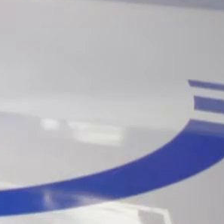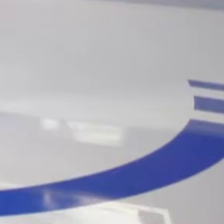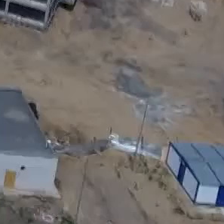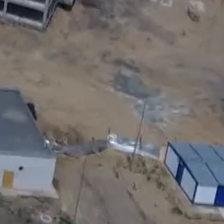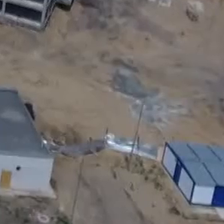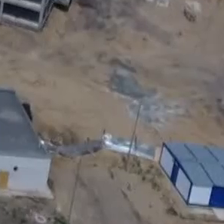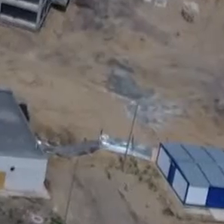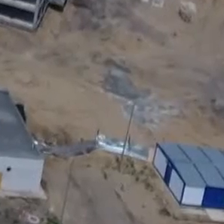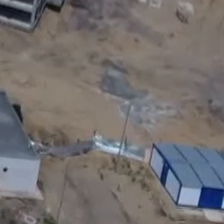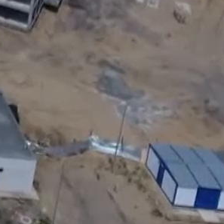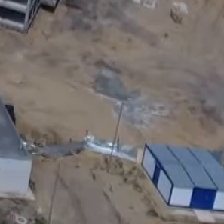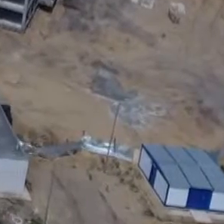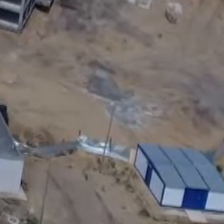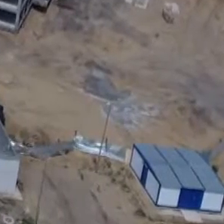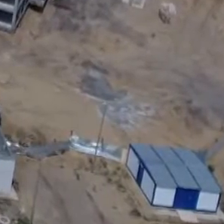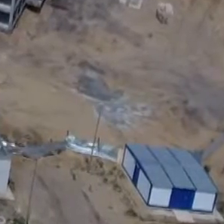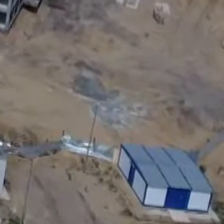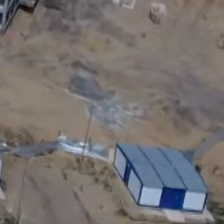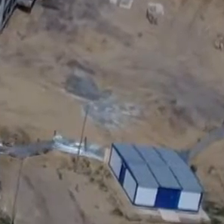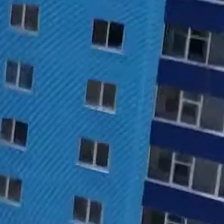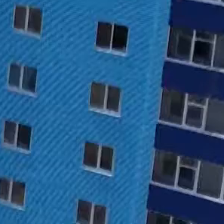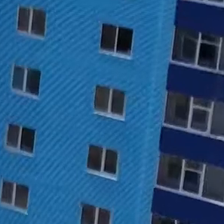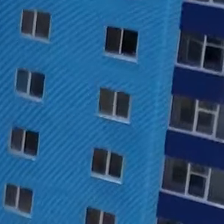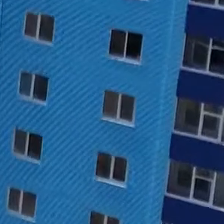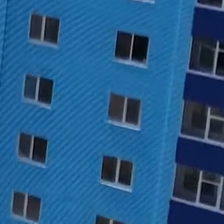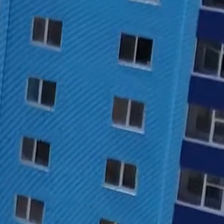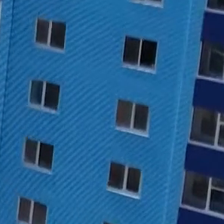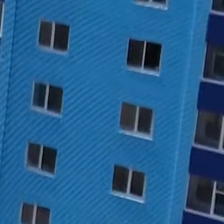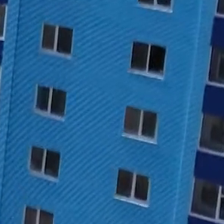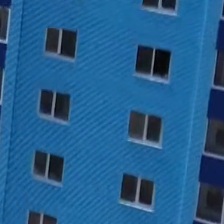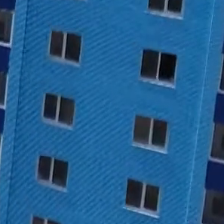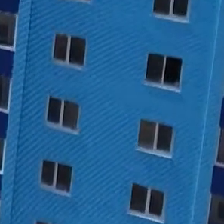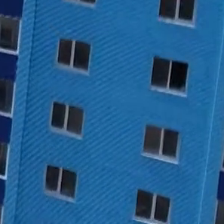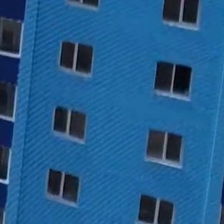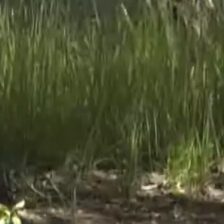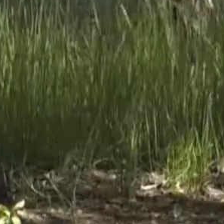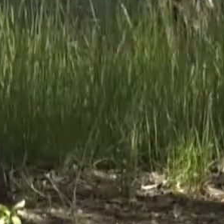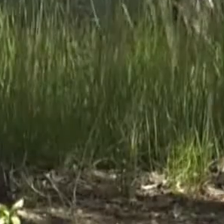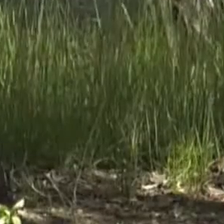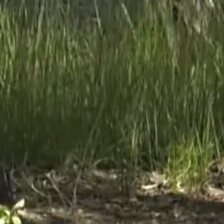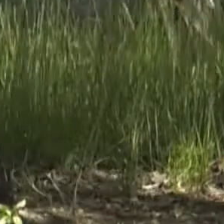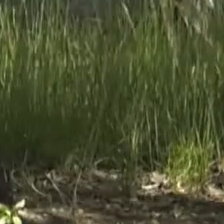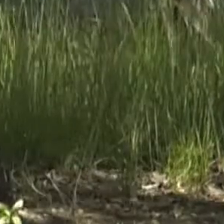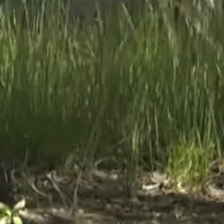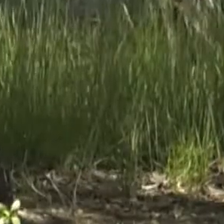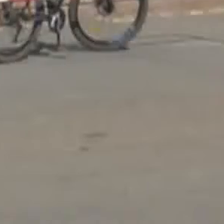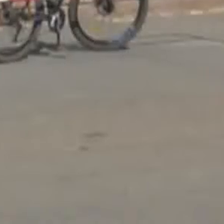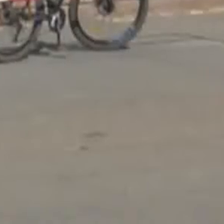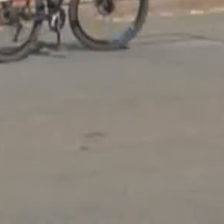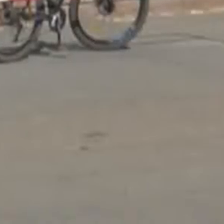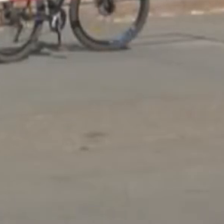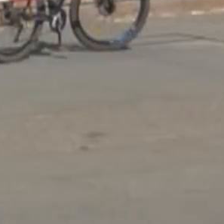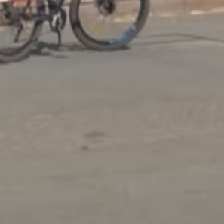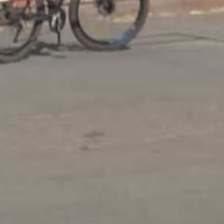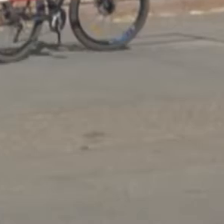главном. В семье возобновлен прием документов для участия во втором этапе жилищной программы «Бахты отбасы», а также